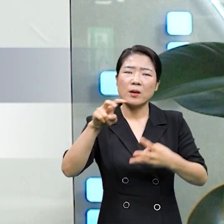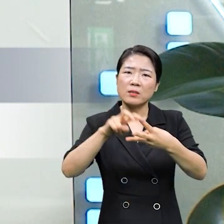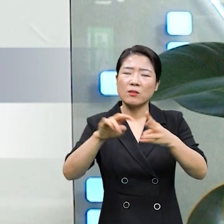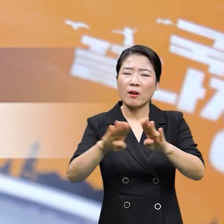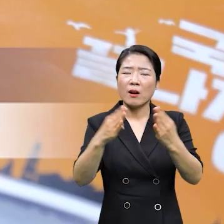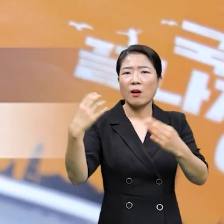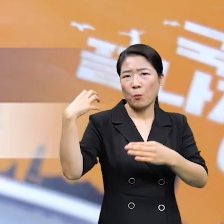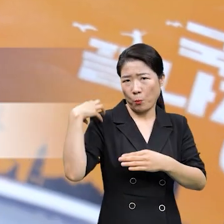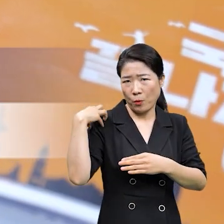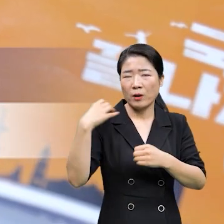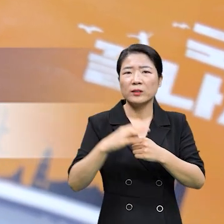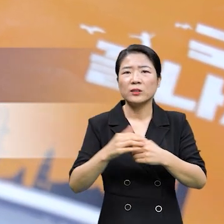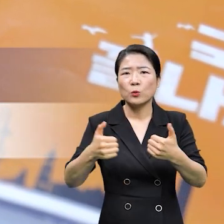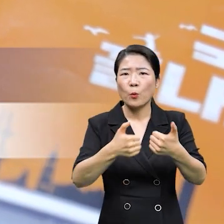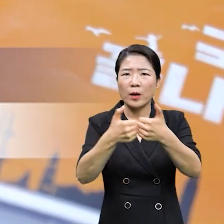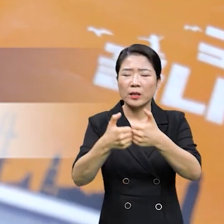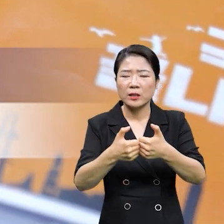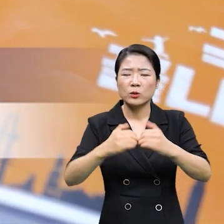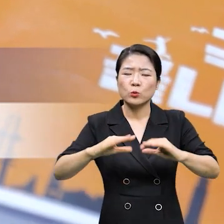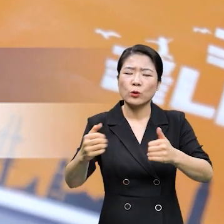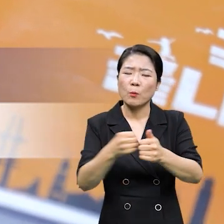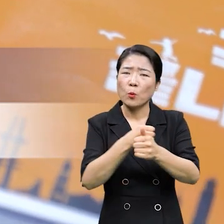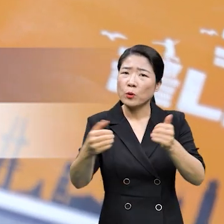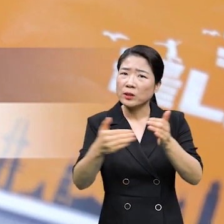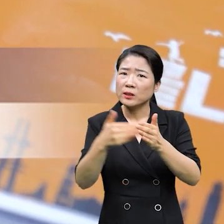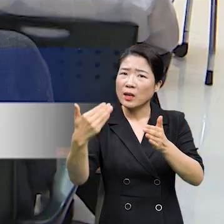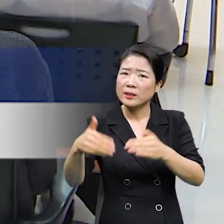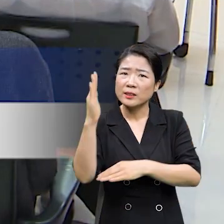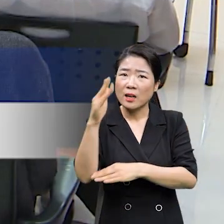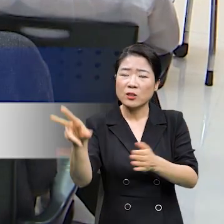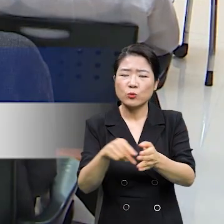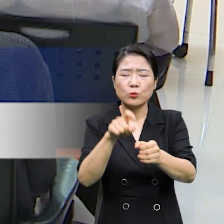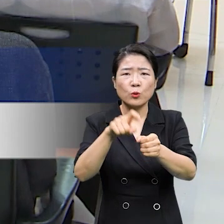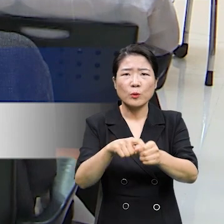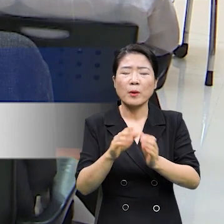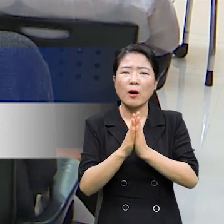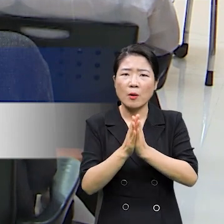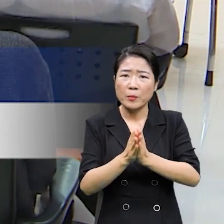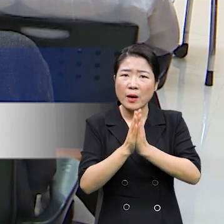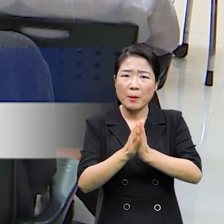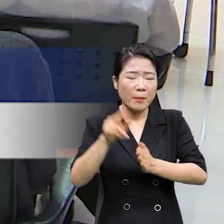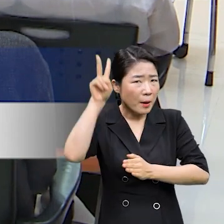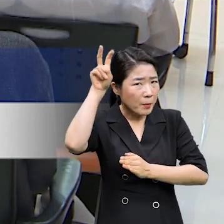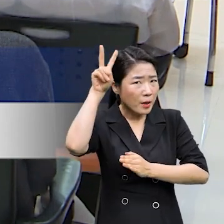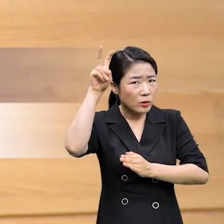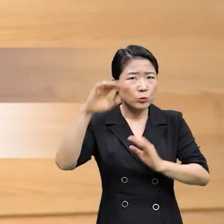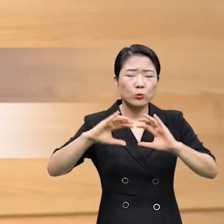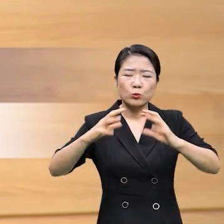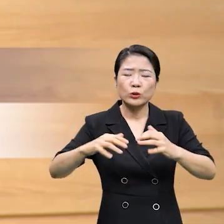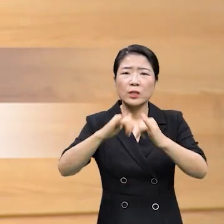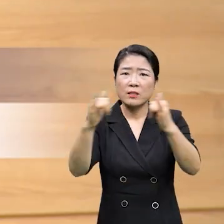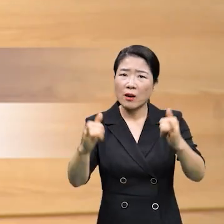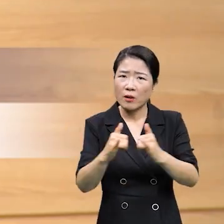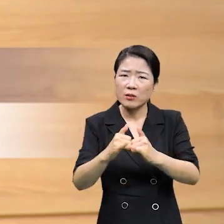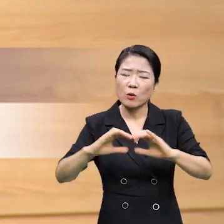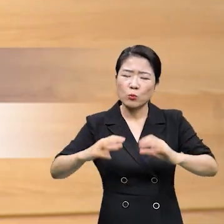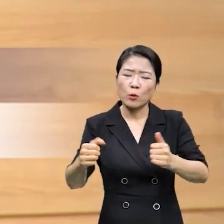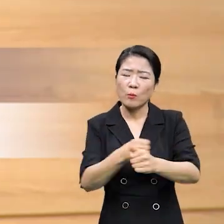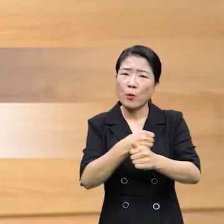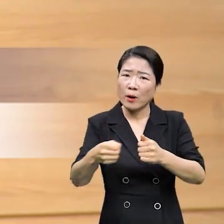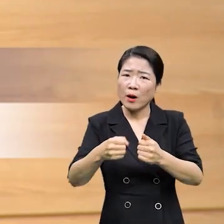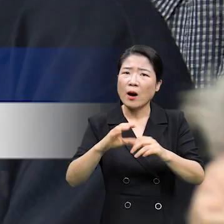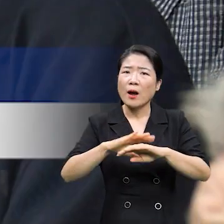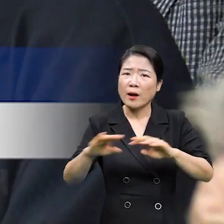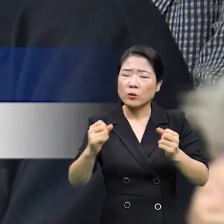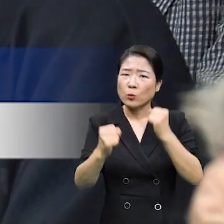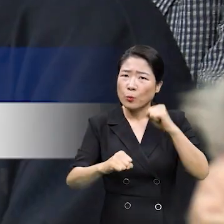회의는 국가폭력 끝나지 않은 이야기를 주제로 열리며 미얀마, 페루 등 국제사회에서의 국가폭력과 대응